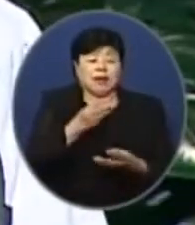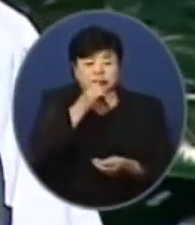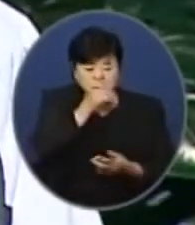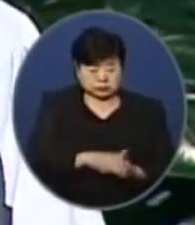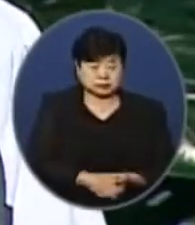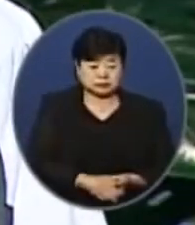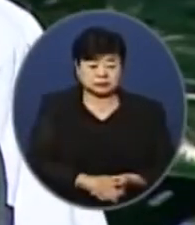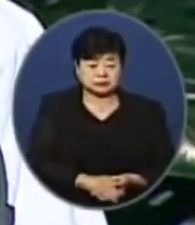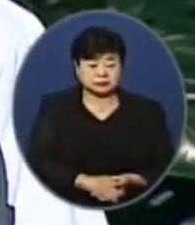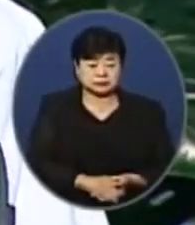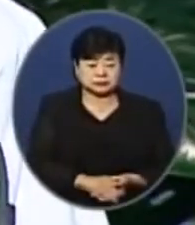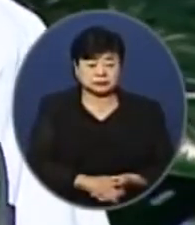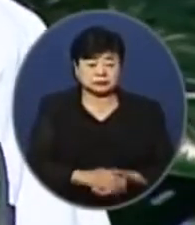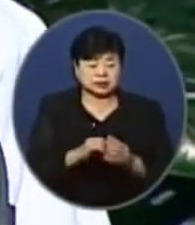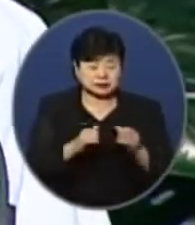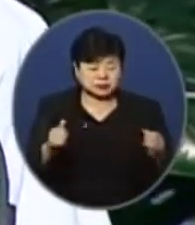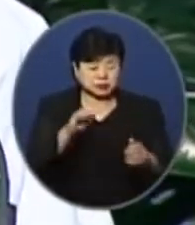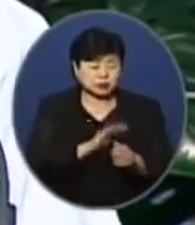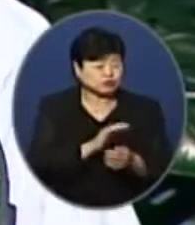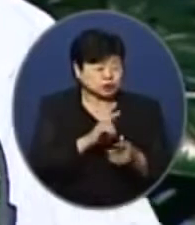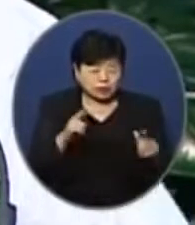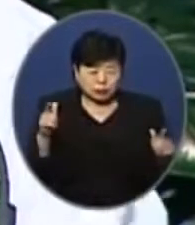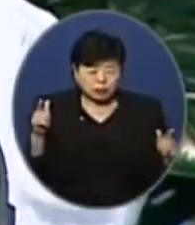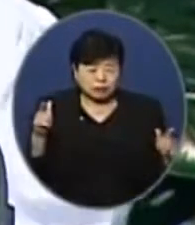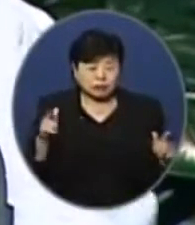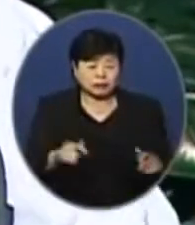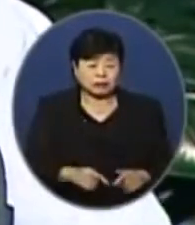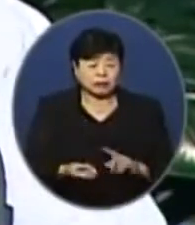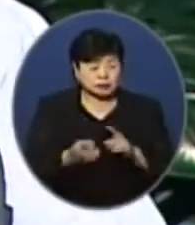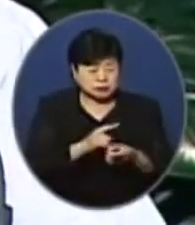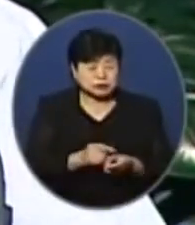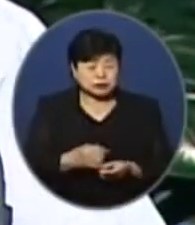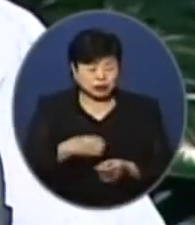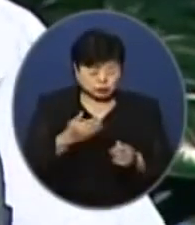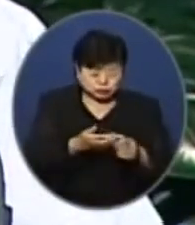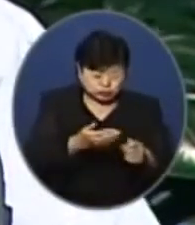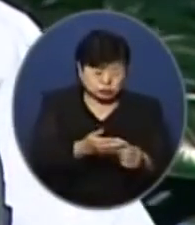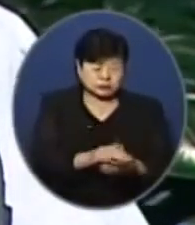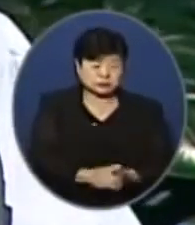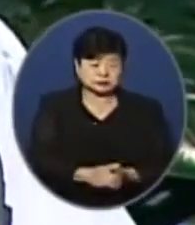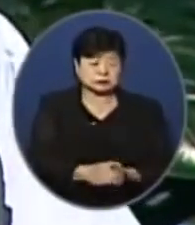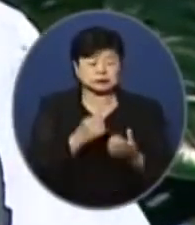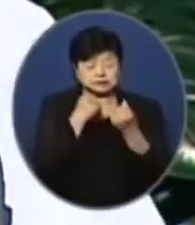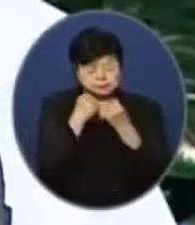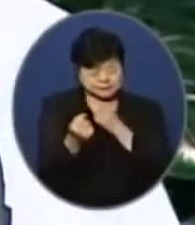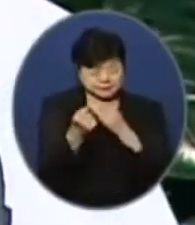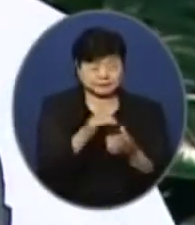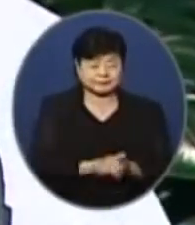있었습니다. 같은 동족들이 와서 도와주지 못할 망정 그렇게 사도 바울을 괴롭혔던 것입니다. 그럼에도